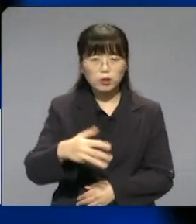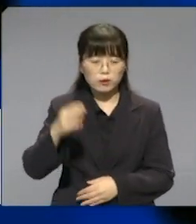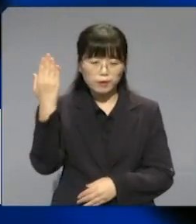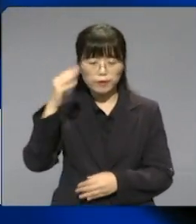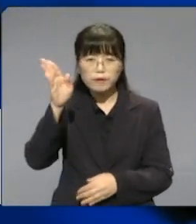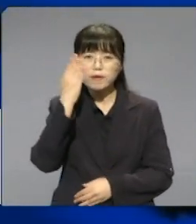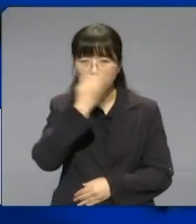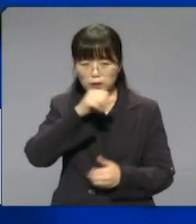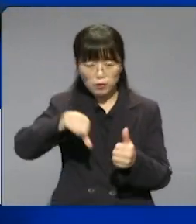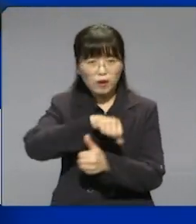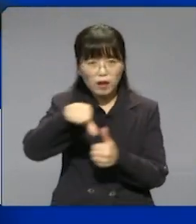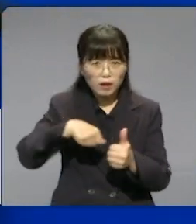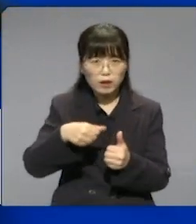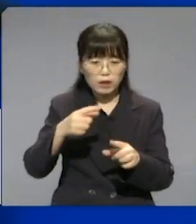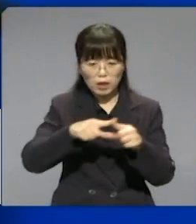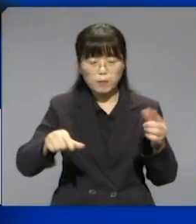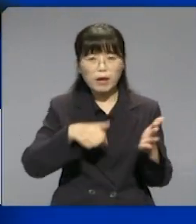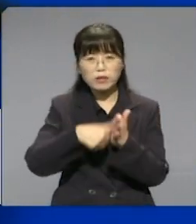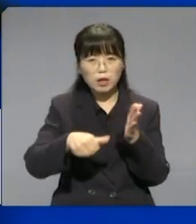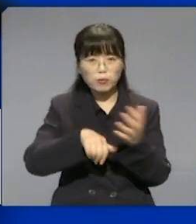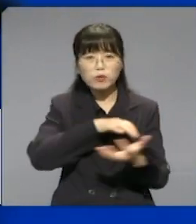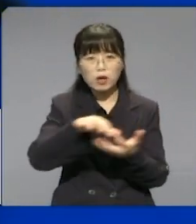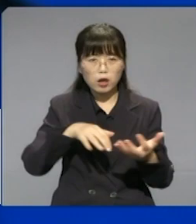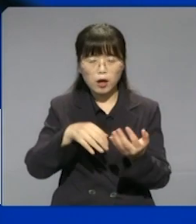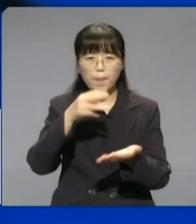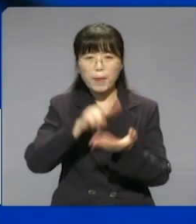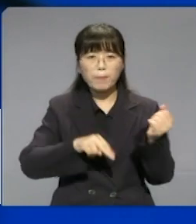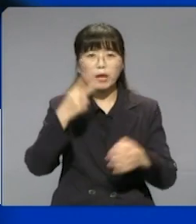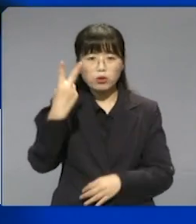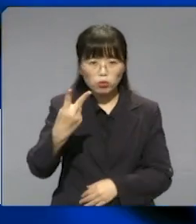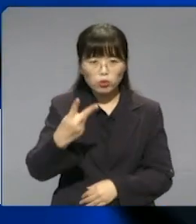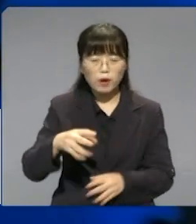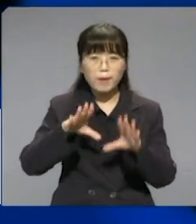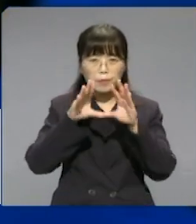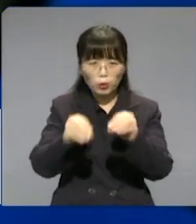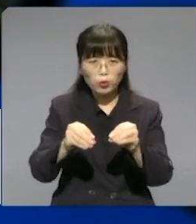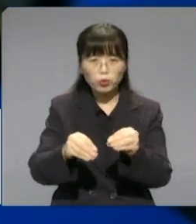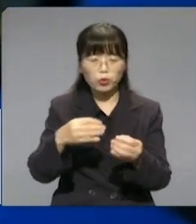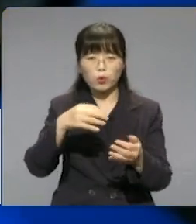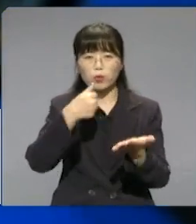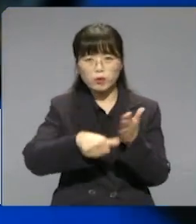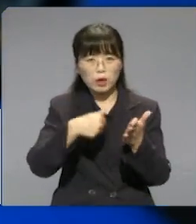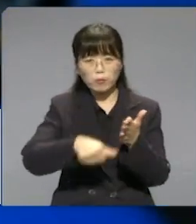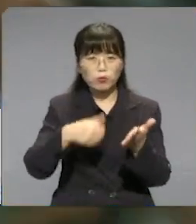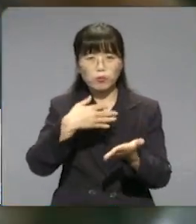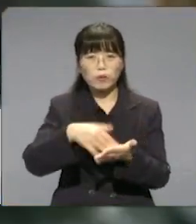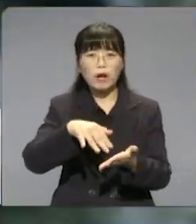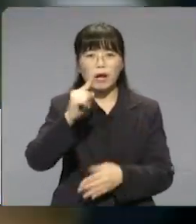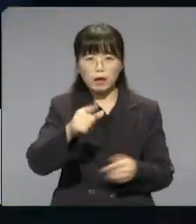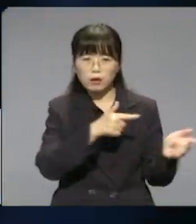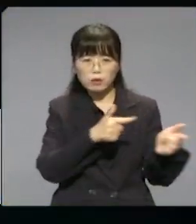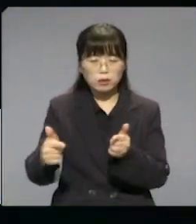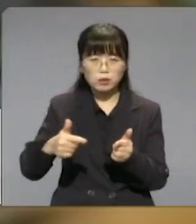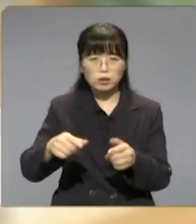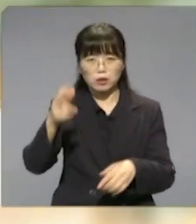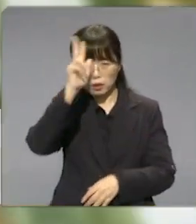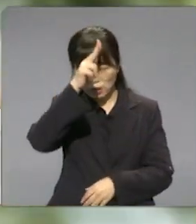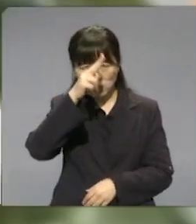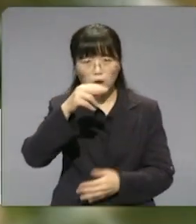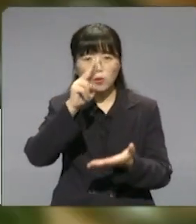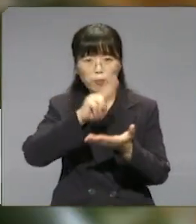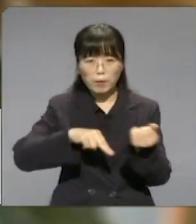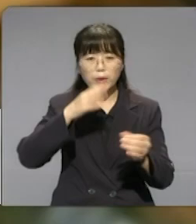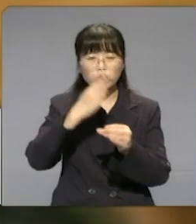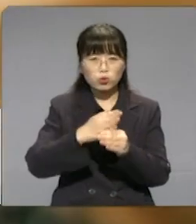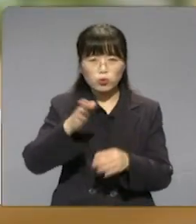유기농 재료와 일반 재료를 섞어서 판매 2건, 인증 종료 제품 판매 1건 등입니다. 특사경은 또 유통